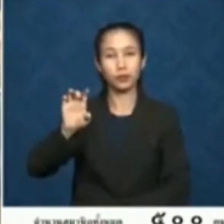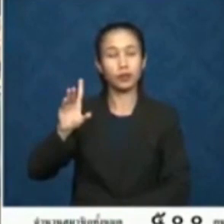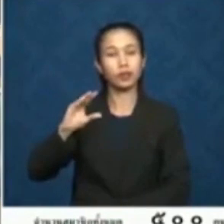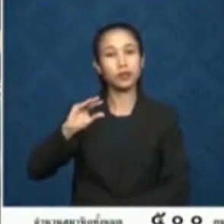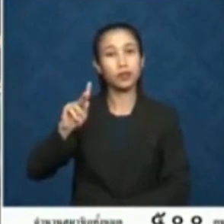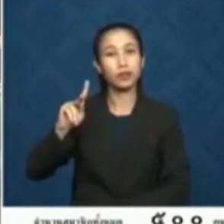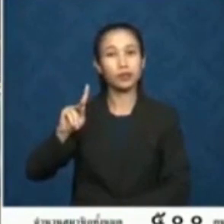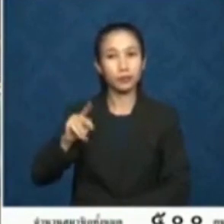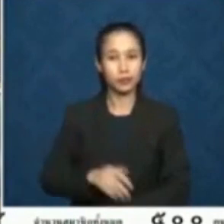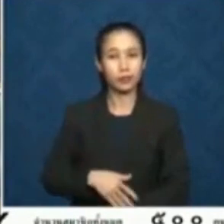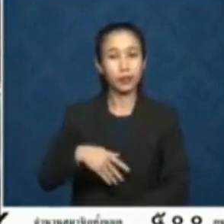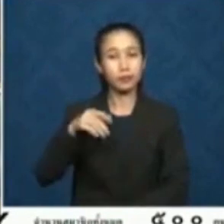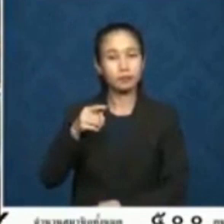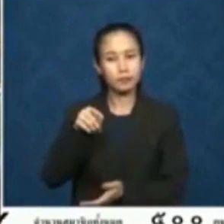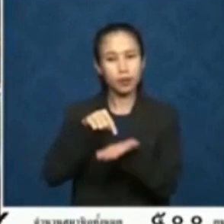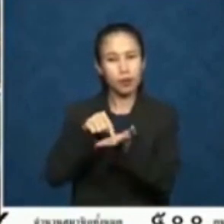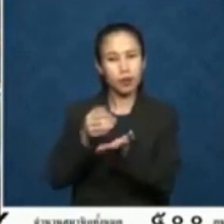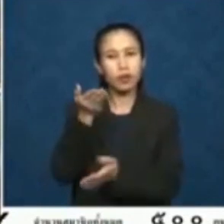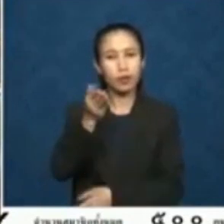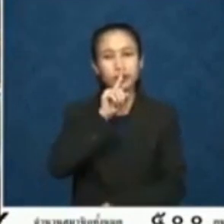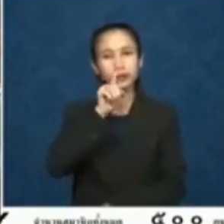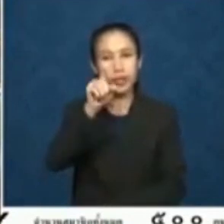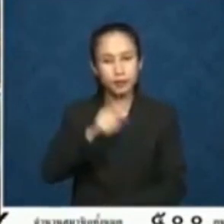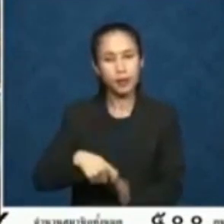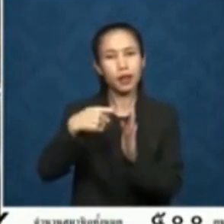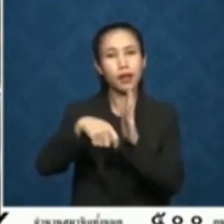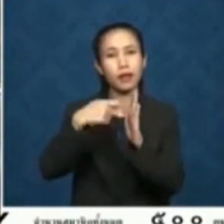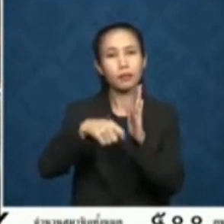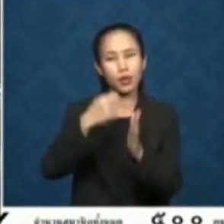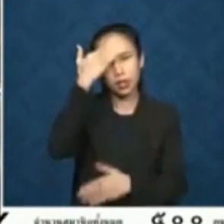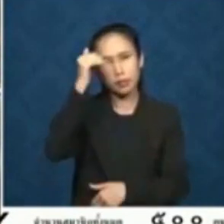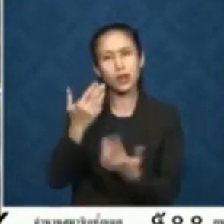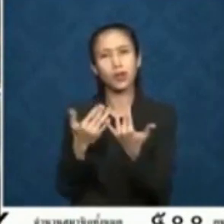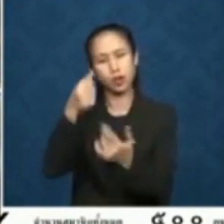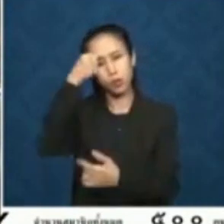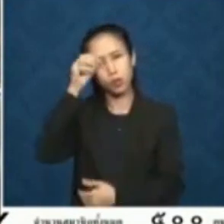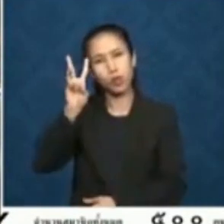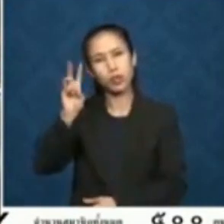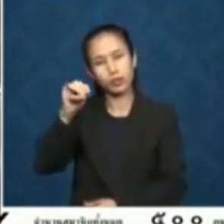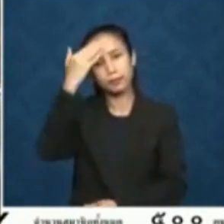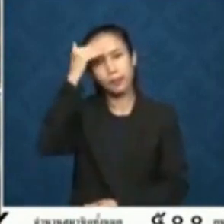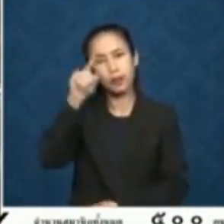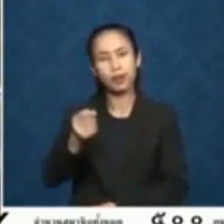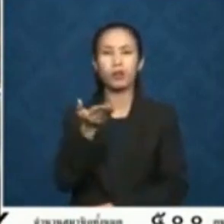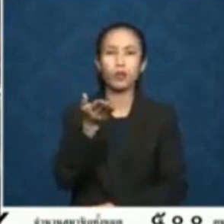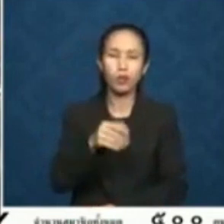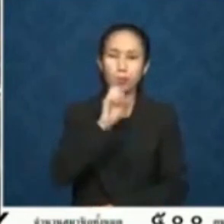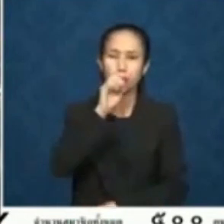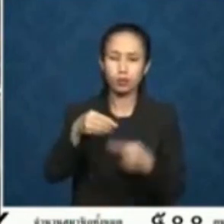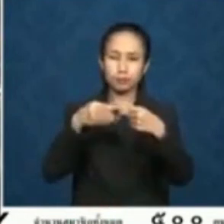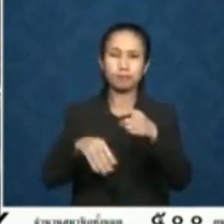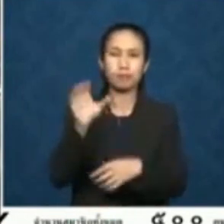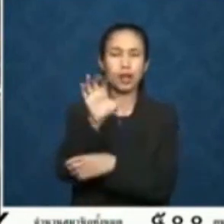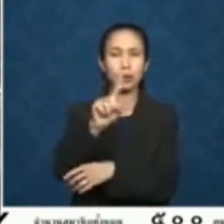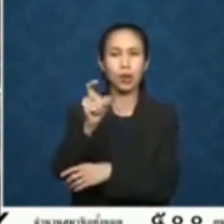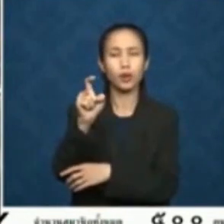ขณาธิสรบัญชีรายชื่อครับผมขอประท้วงท่านรัฐมนตรีครับผมไต่ถามครับถึงเหตุผลในการที่จะอุ้มไป60วันท่านอ้างข้อบังคับ